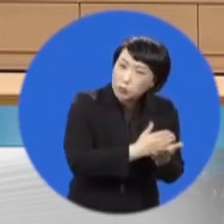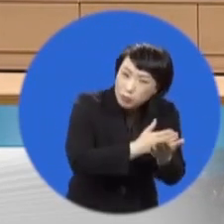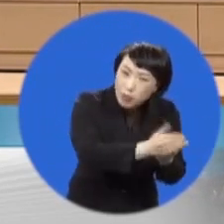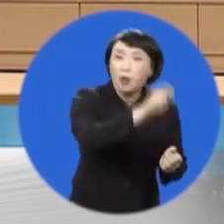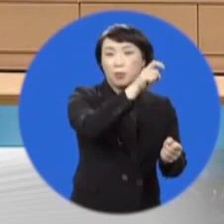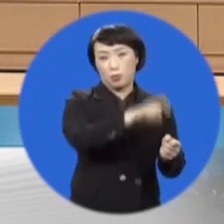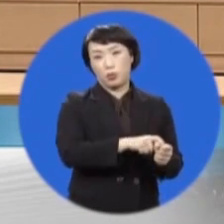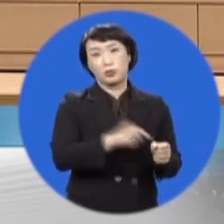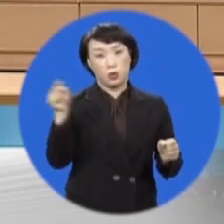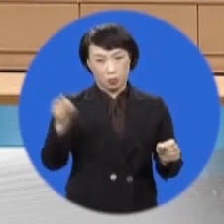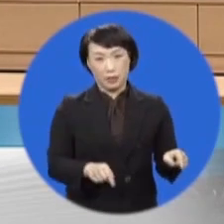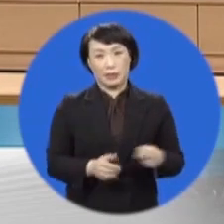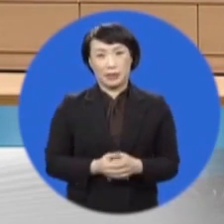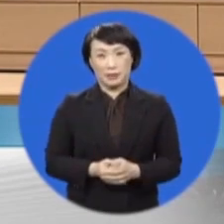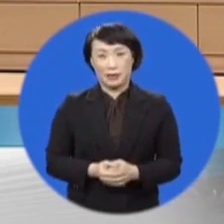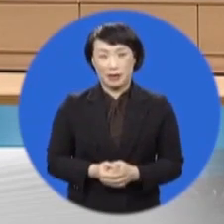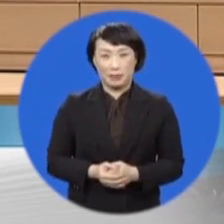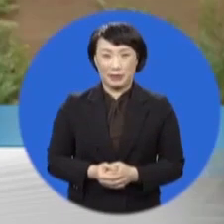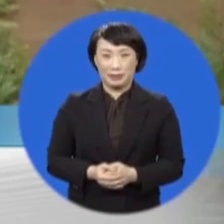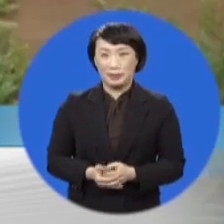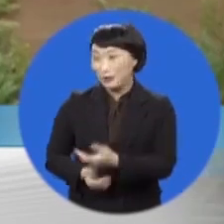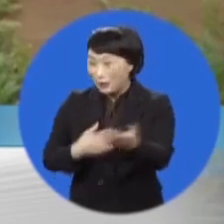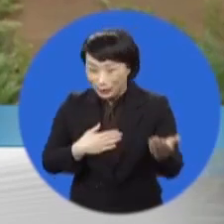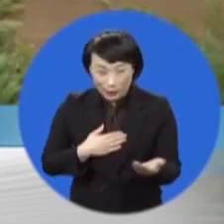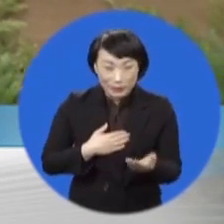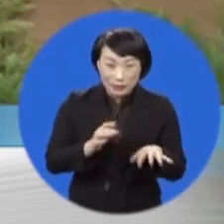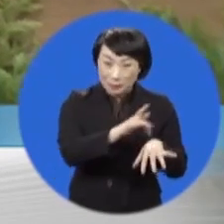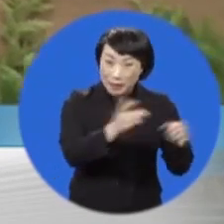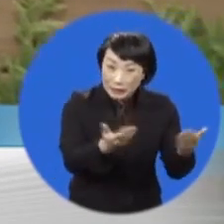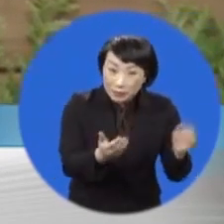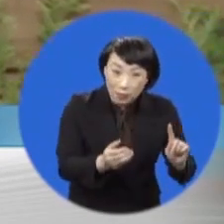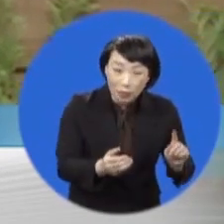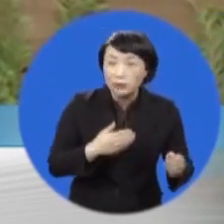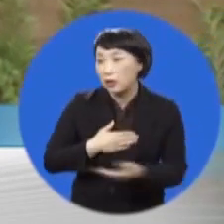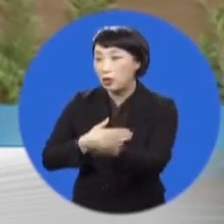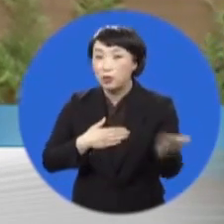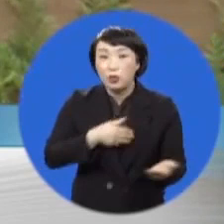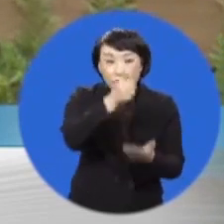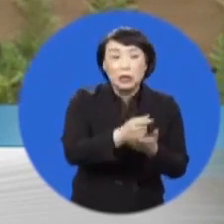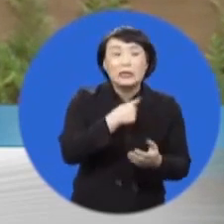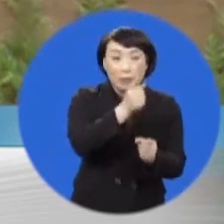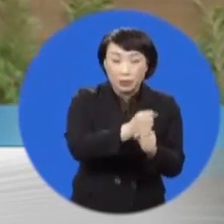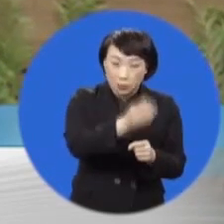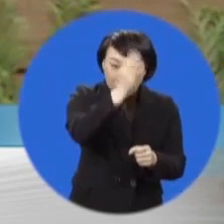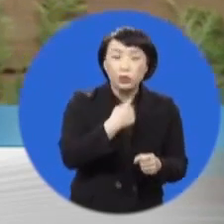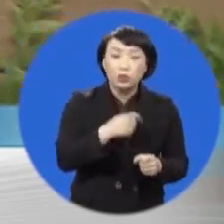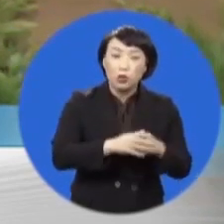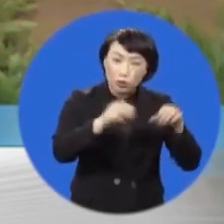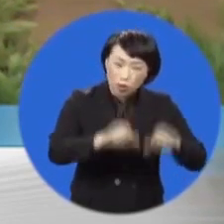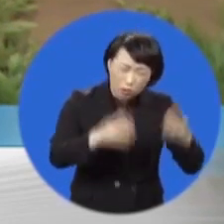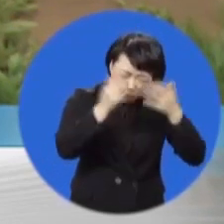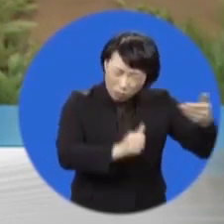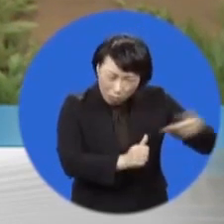왜 날려고 나타나셨다 여러분들이 어 마귀 이름 여러분을 뒤 지켜 모병 등 게 뭐죠 주고